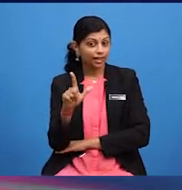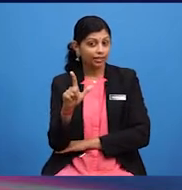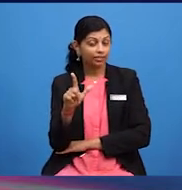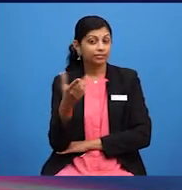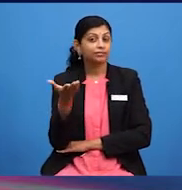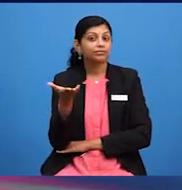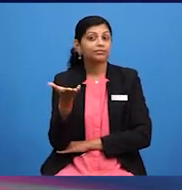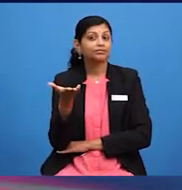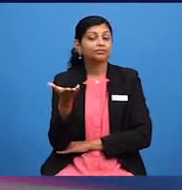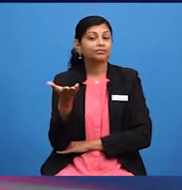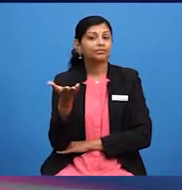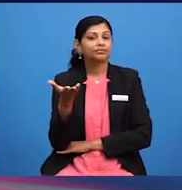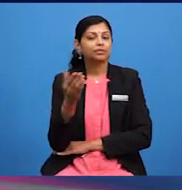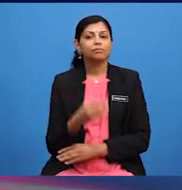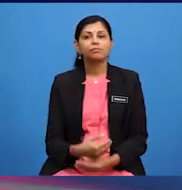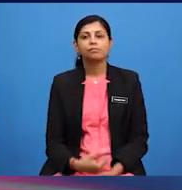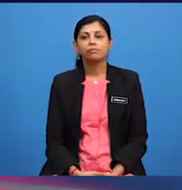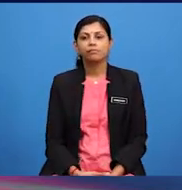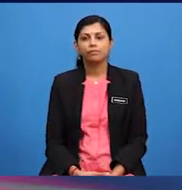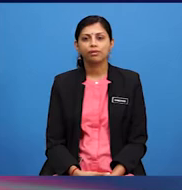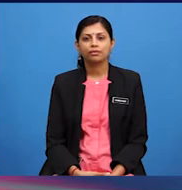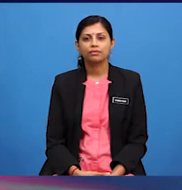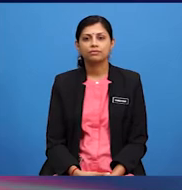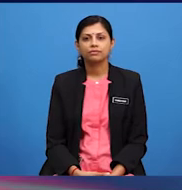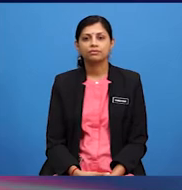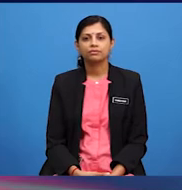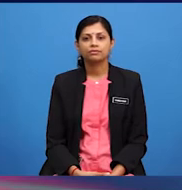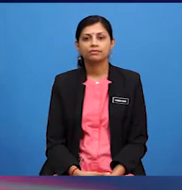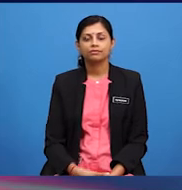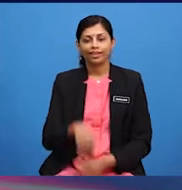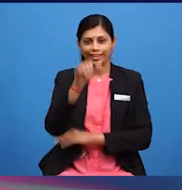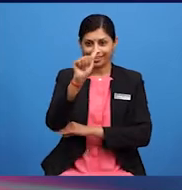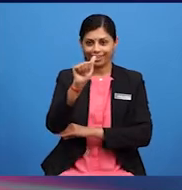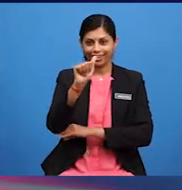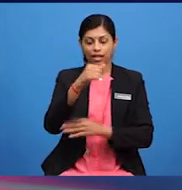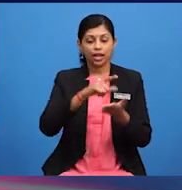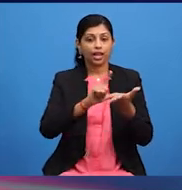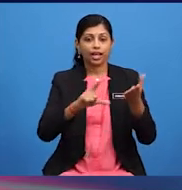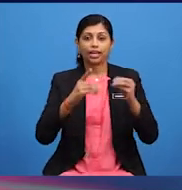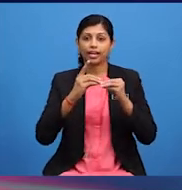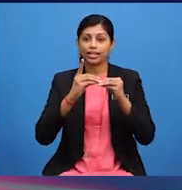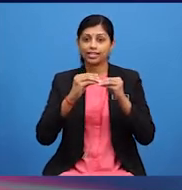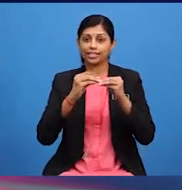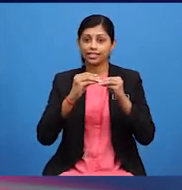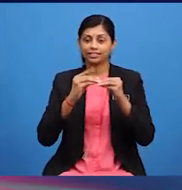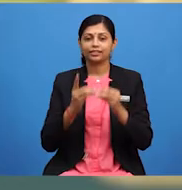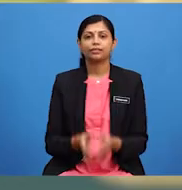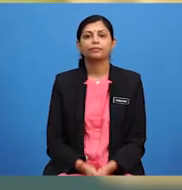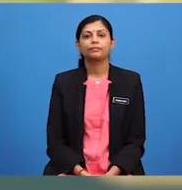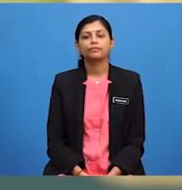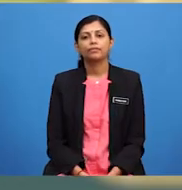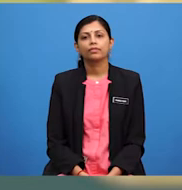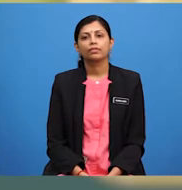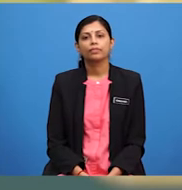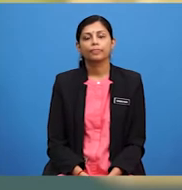bagi soalan kita yang terakhir ialah A. lakaran digital.